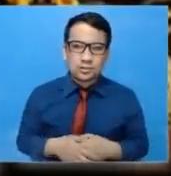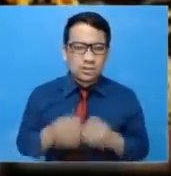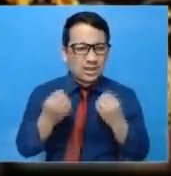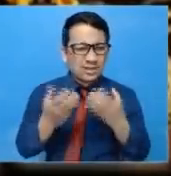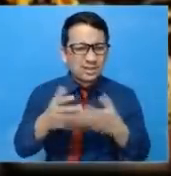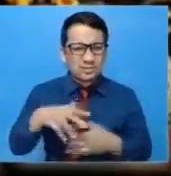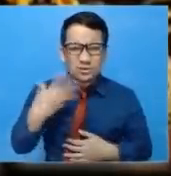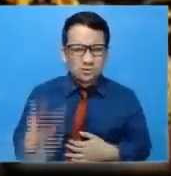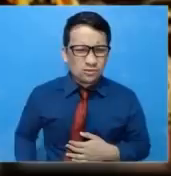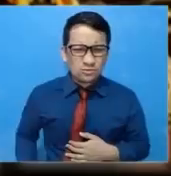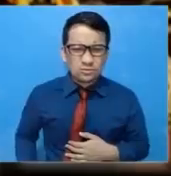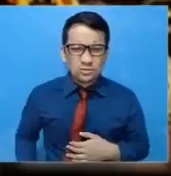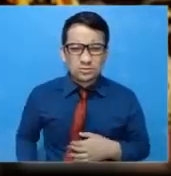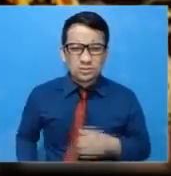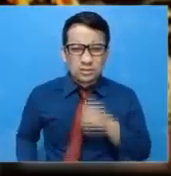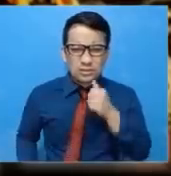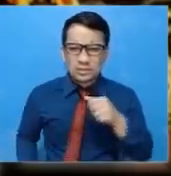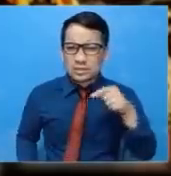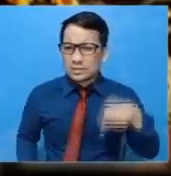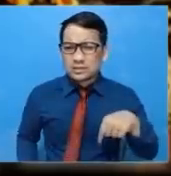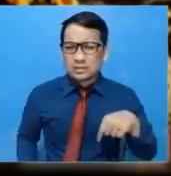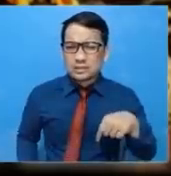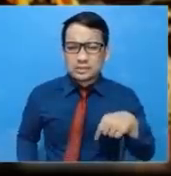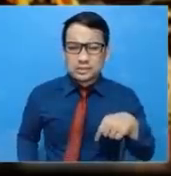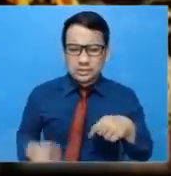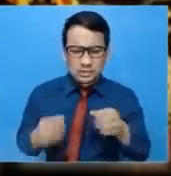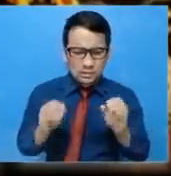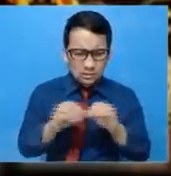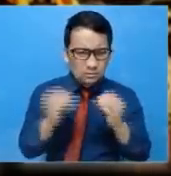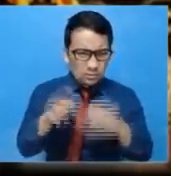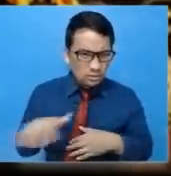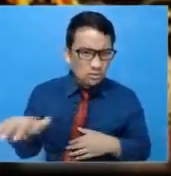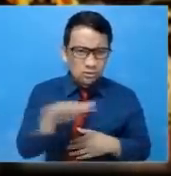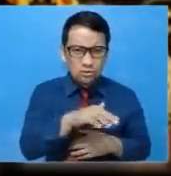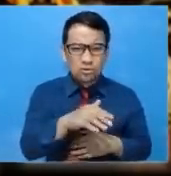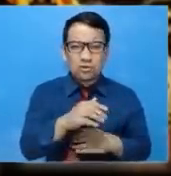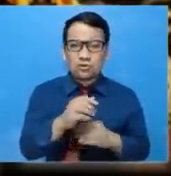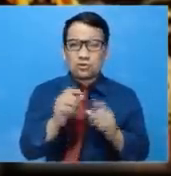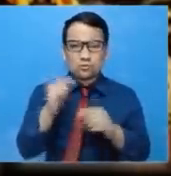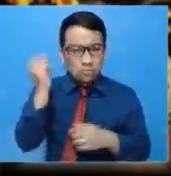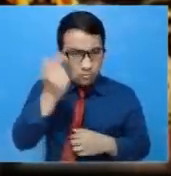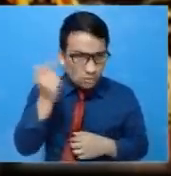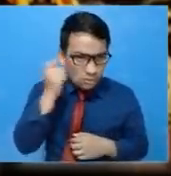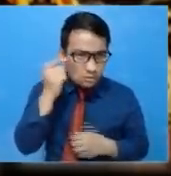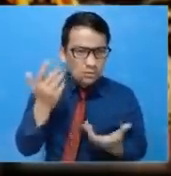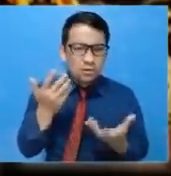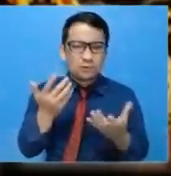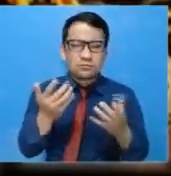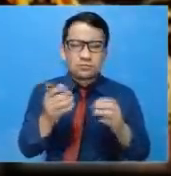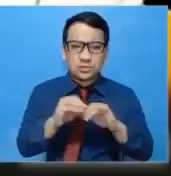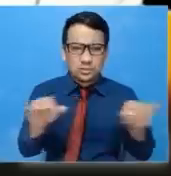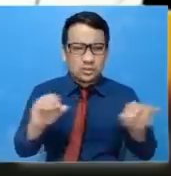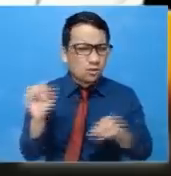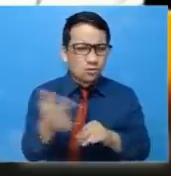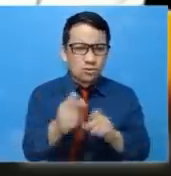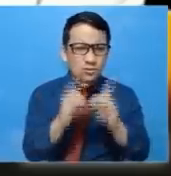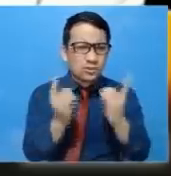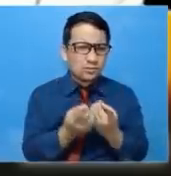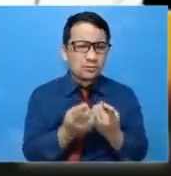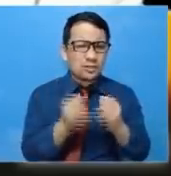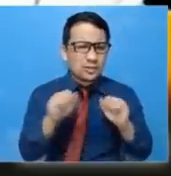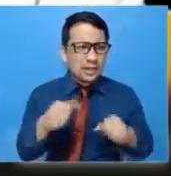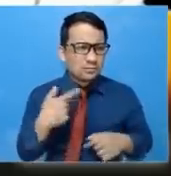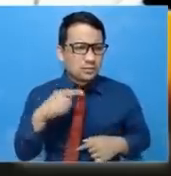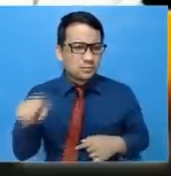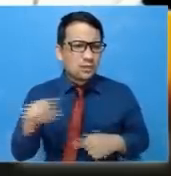lang sa elected officials, kundi lahat ng mga appointed o government officials na nandiyan. Kung